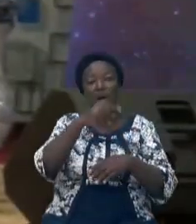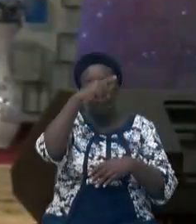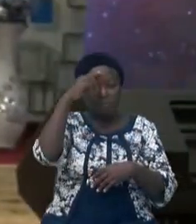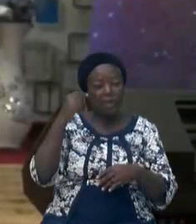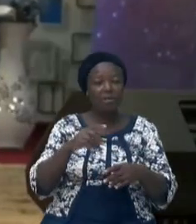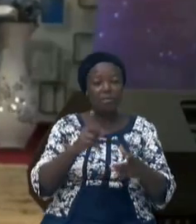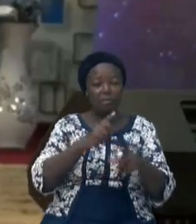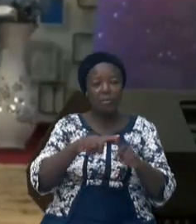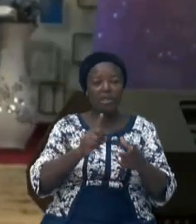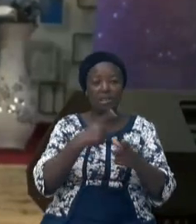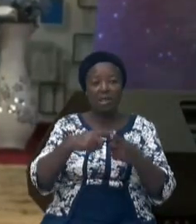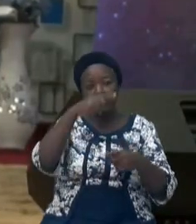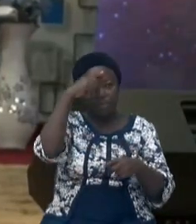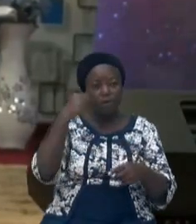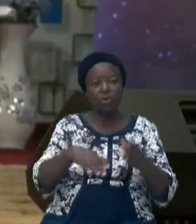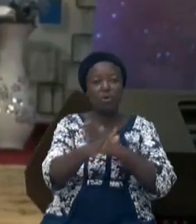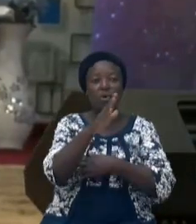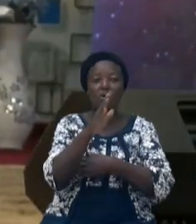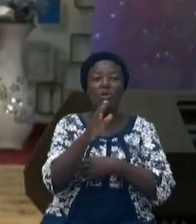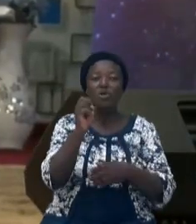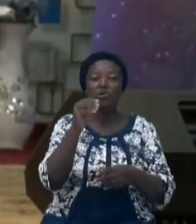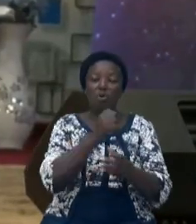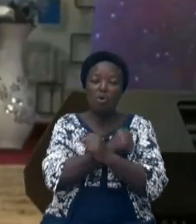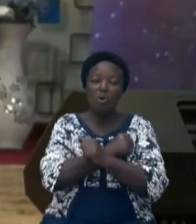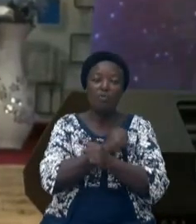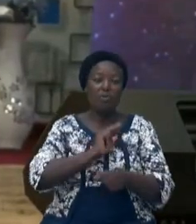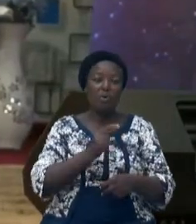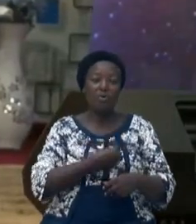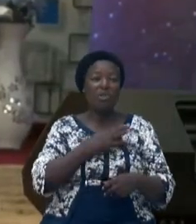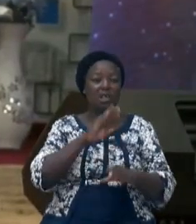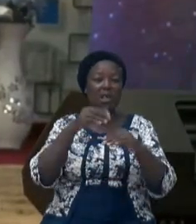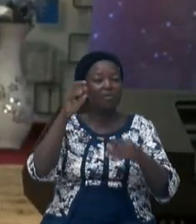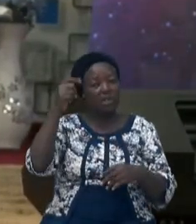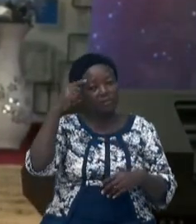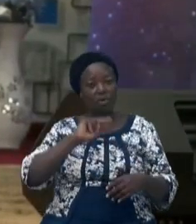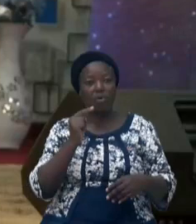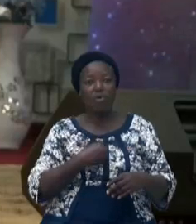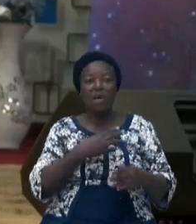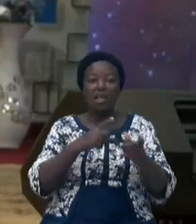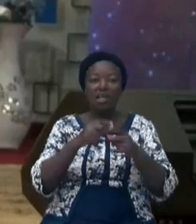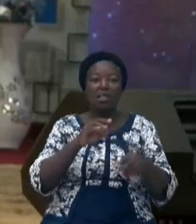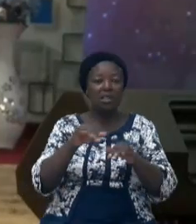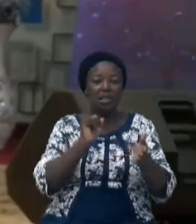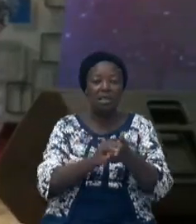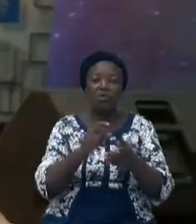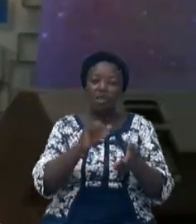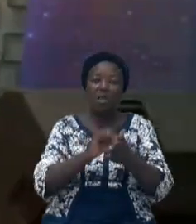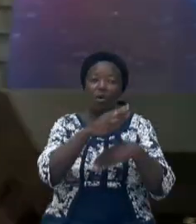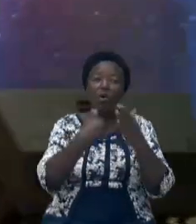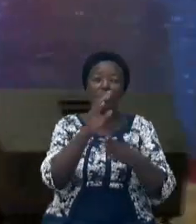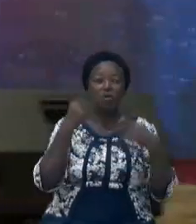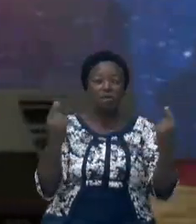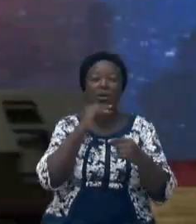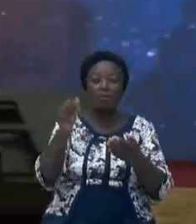privés chez en surprises de la gloire de dieu notre dieu nous a tellement aimé qu'il a 2 est donné pour nous et